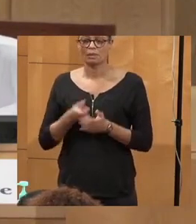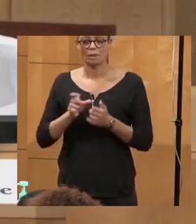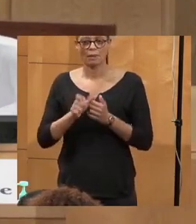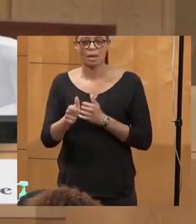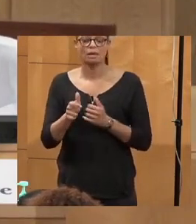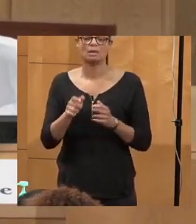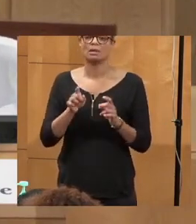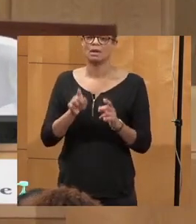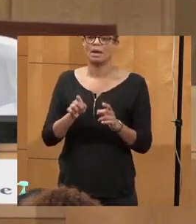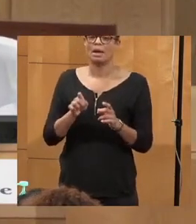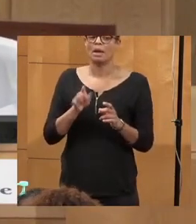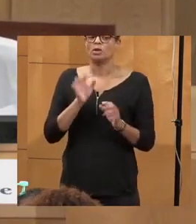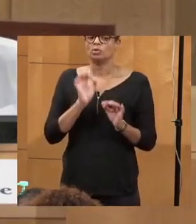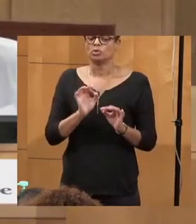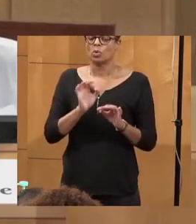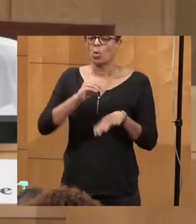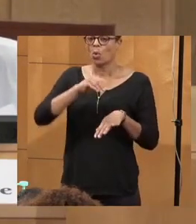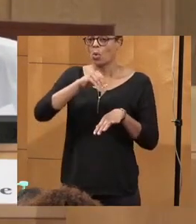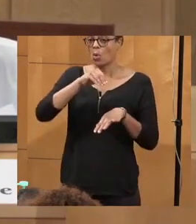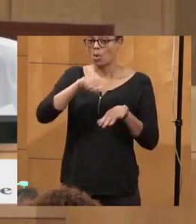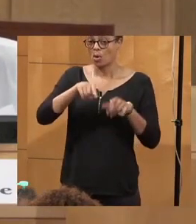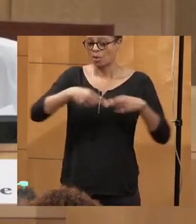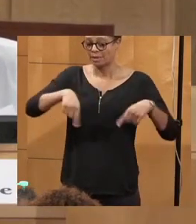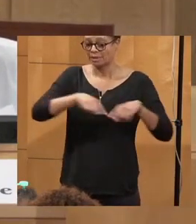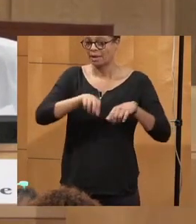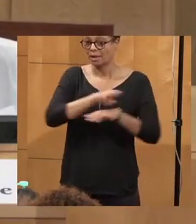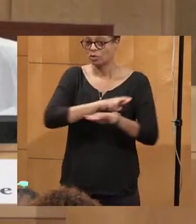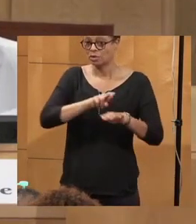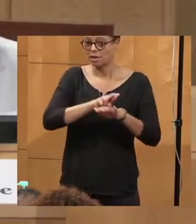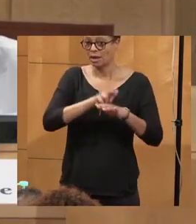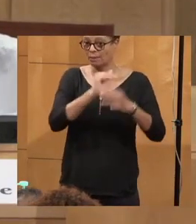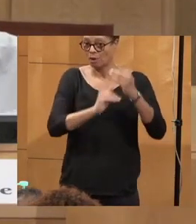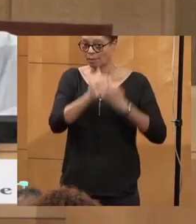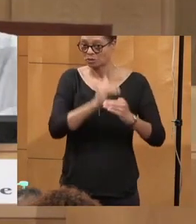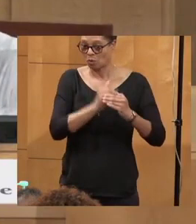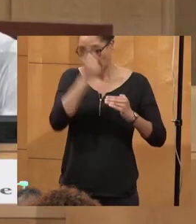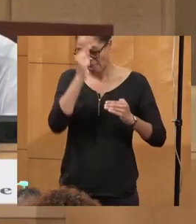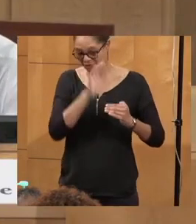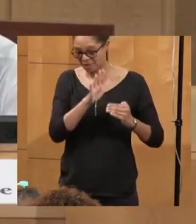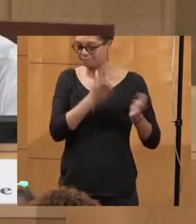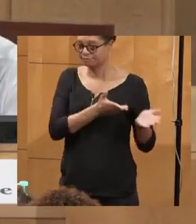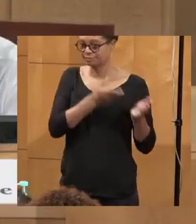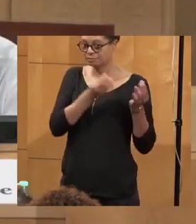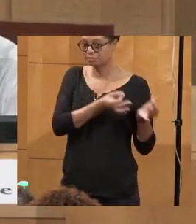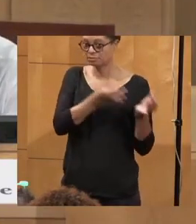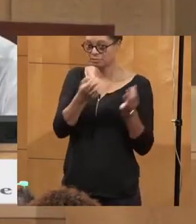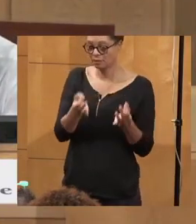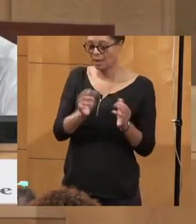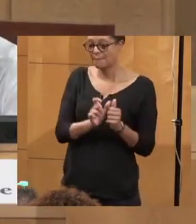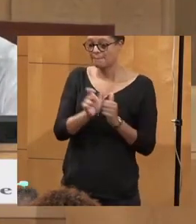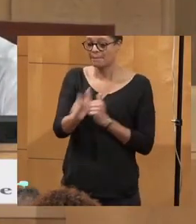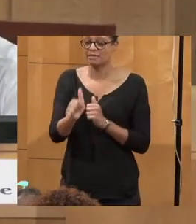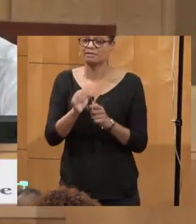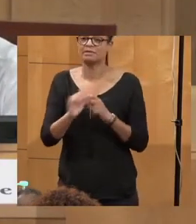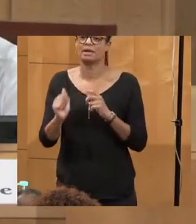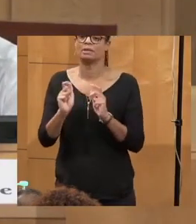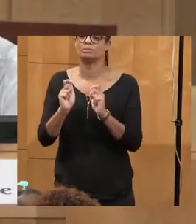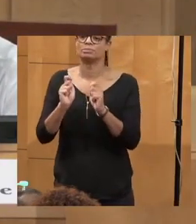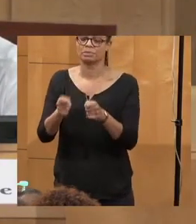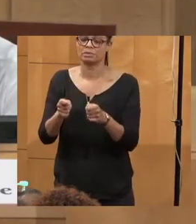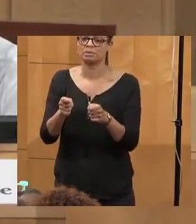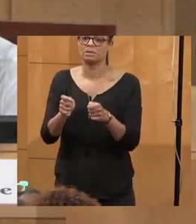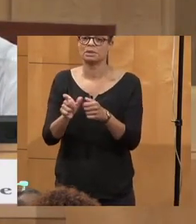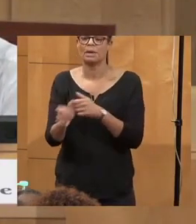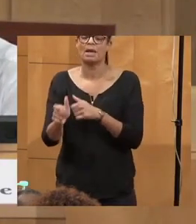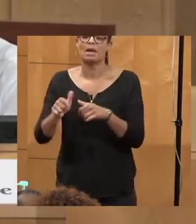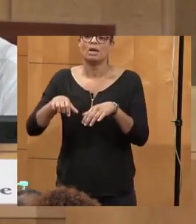après avis du Conseil, du Comité régional de programmation, à l'attribution et à la mise en œuvre des